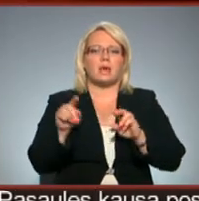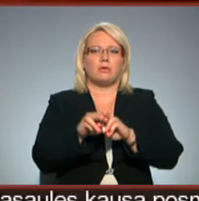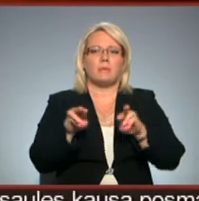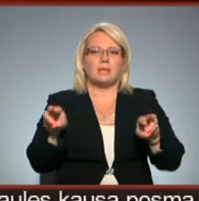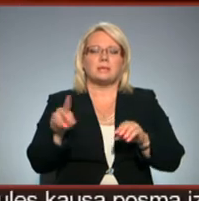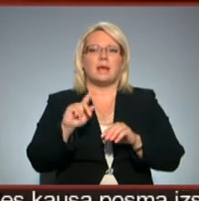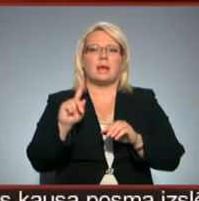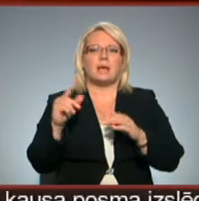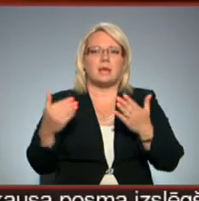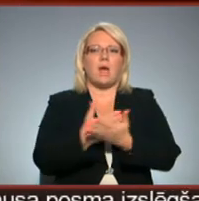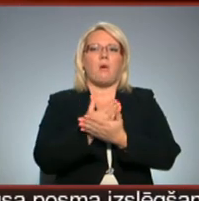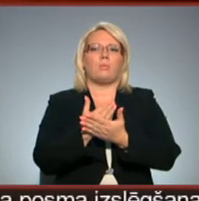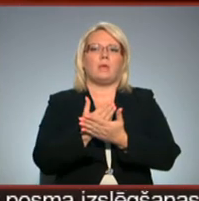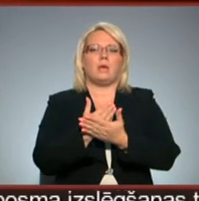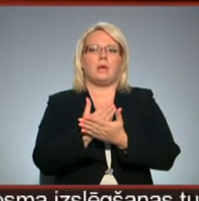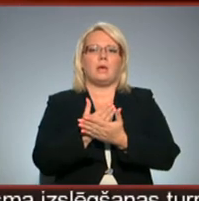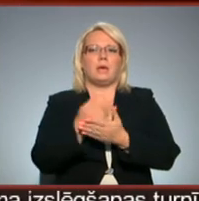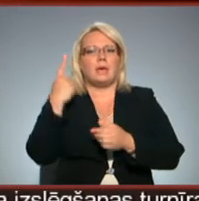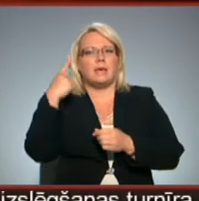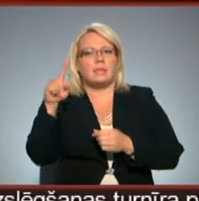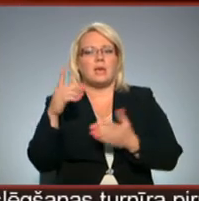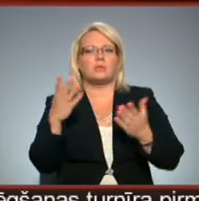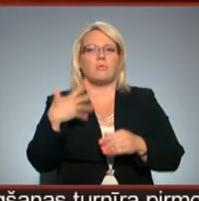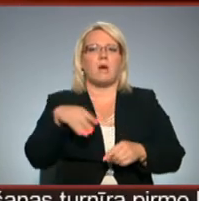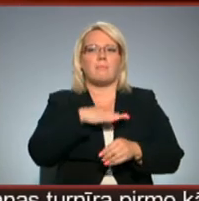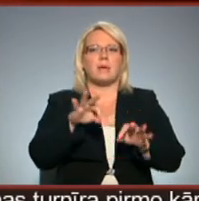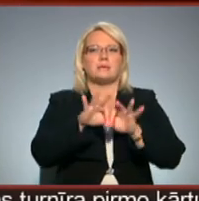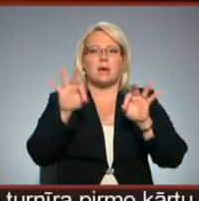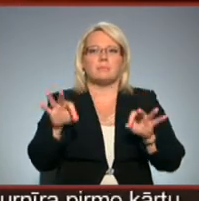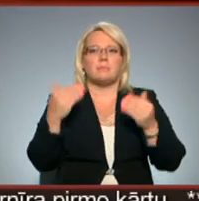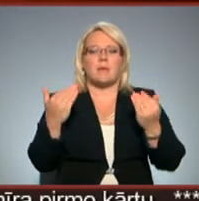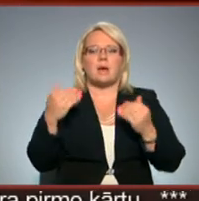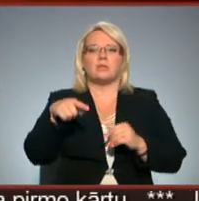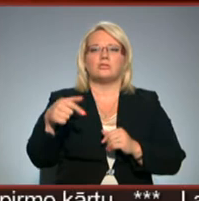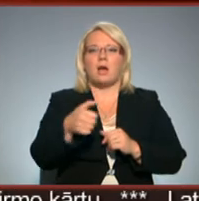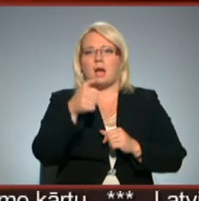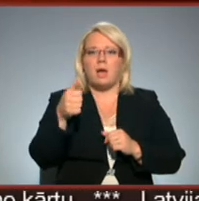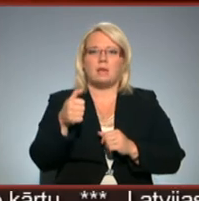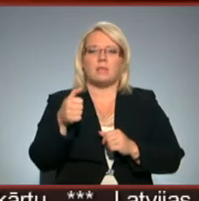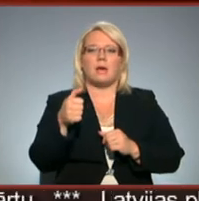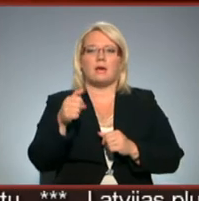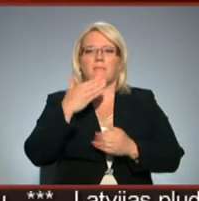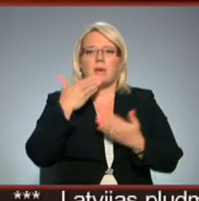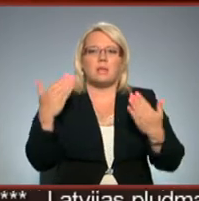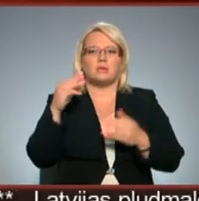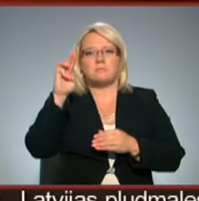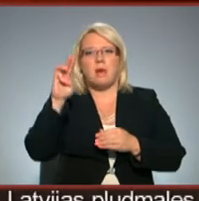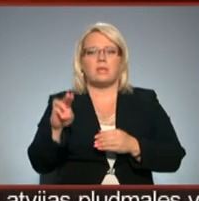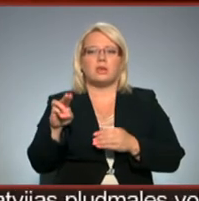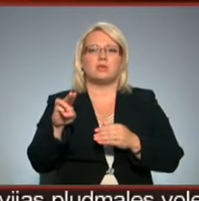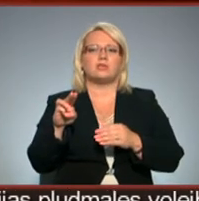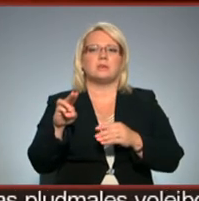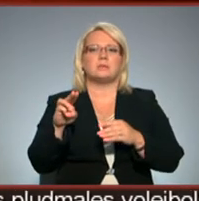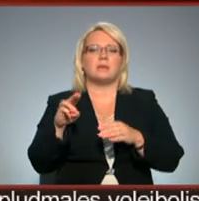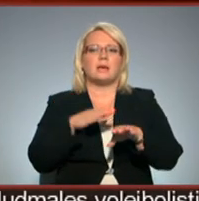ir jaunas idejas, ko mēs sāksim tagad jau šā gada pēdējos mēnešos